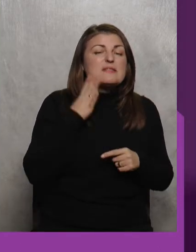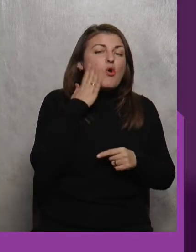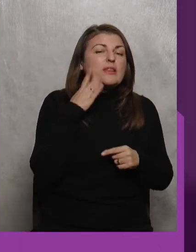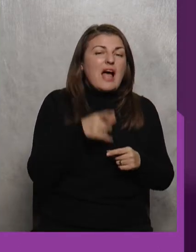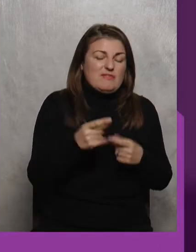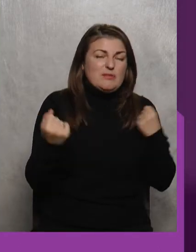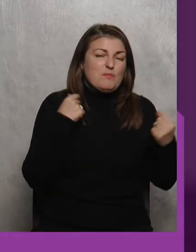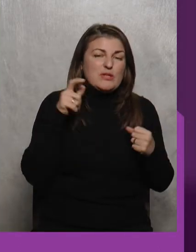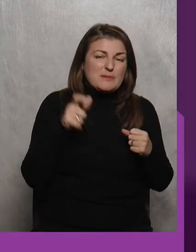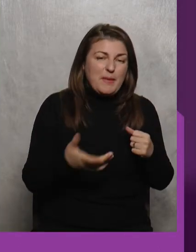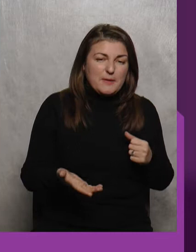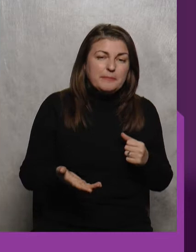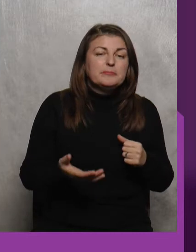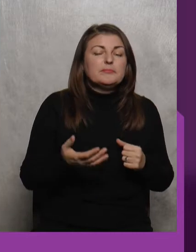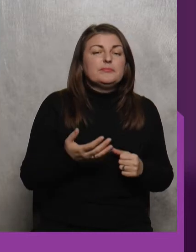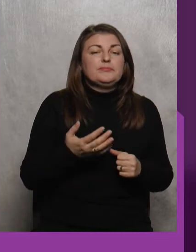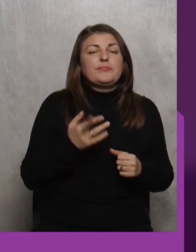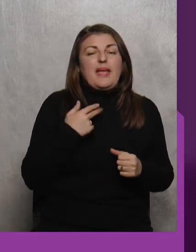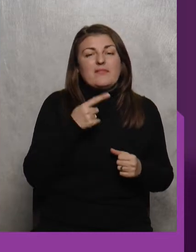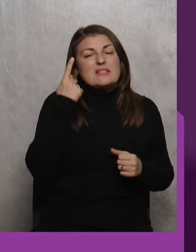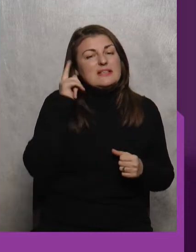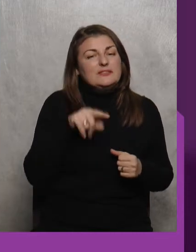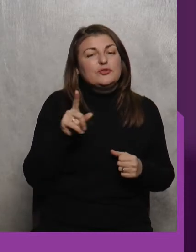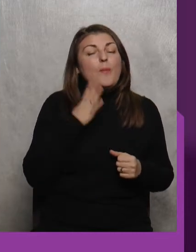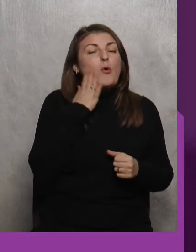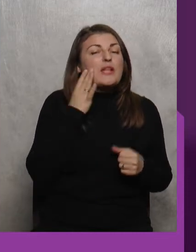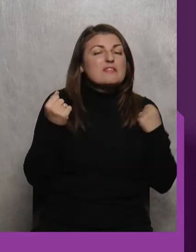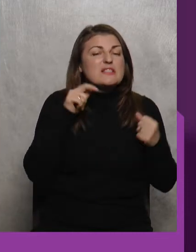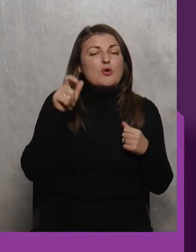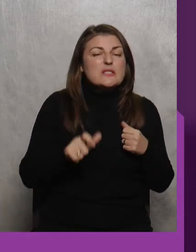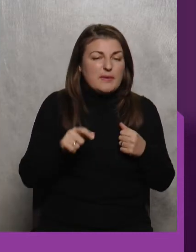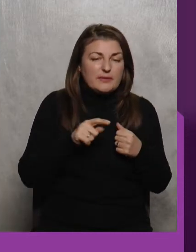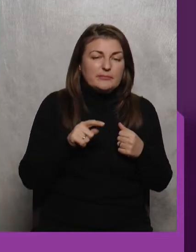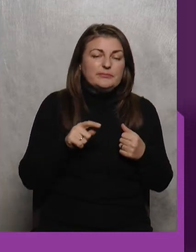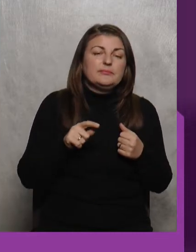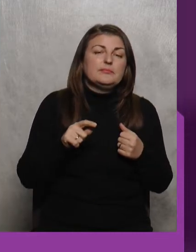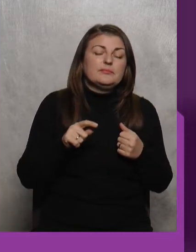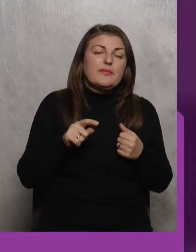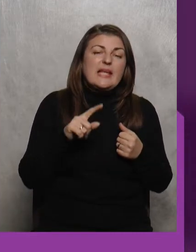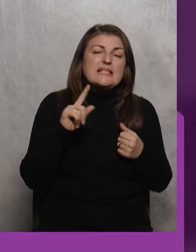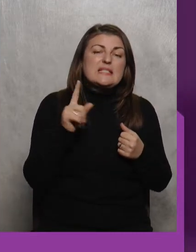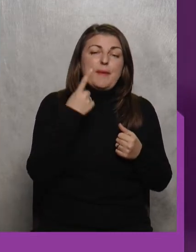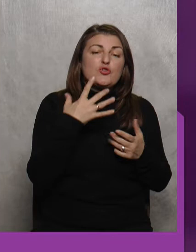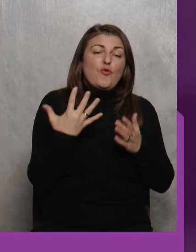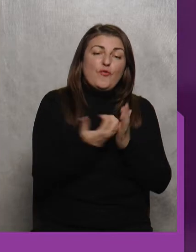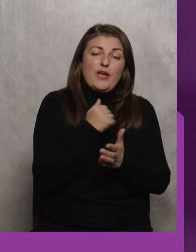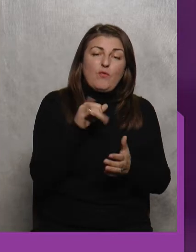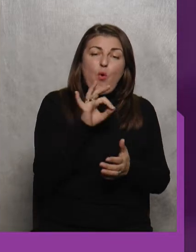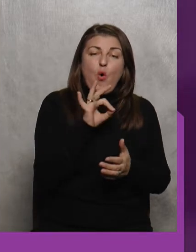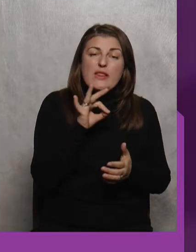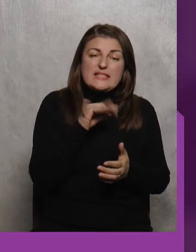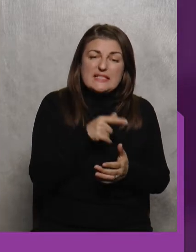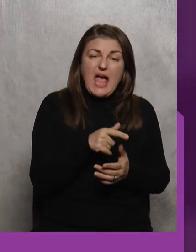молдавським спортсменом. Як ви знаєте, що молдавський спортсмен спершу виграв у Олексія, а